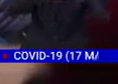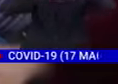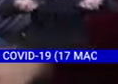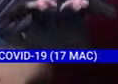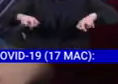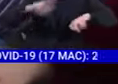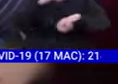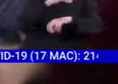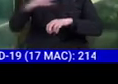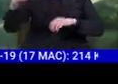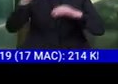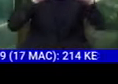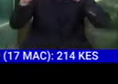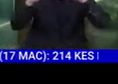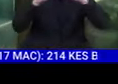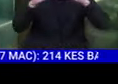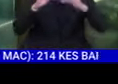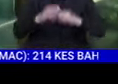dan komunikasi